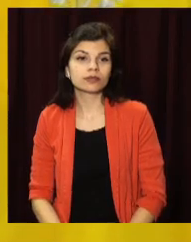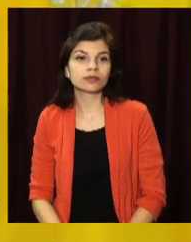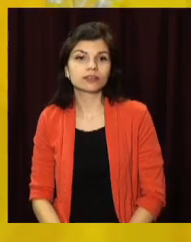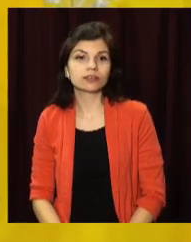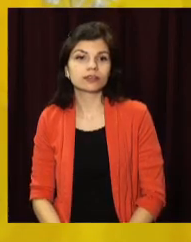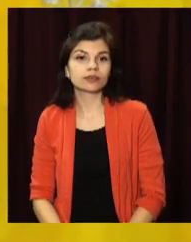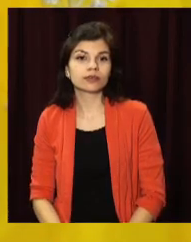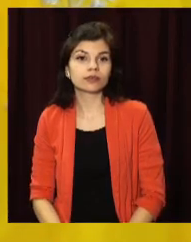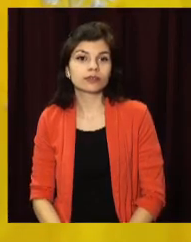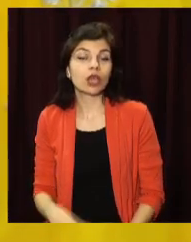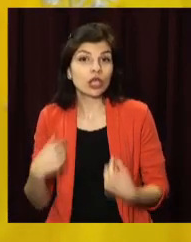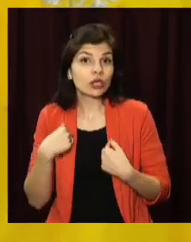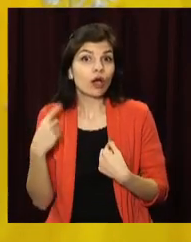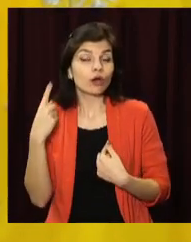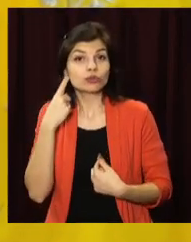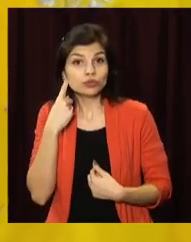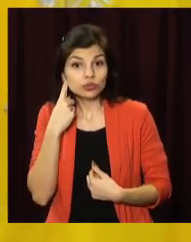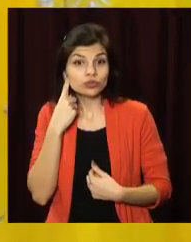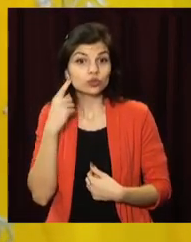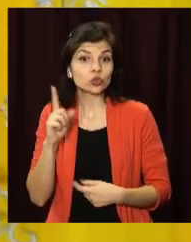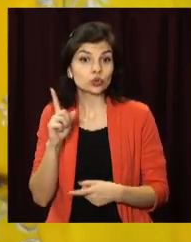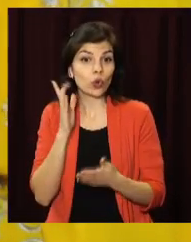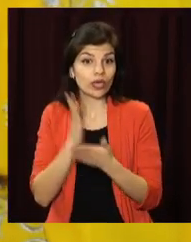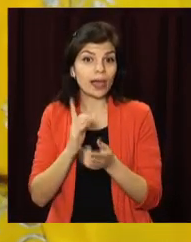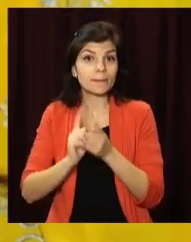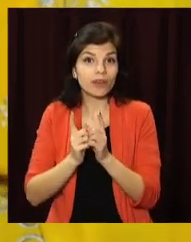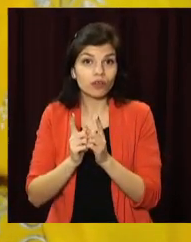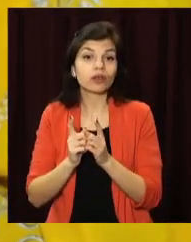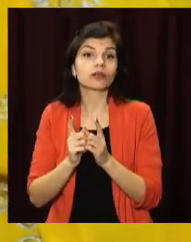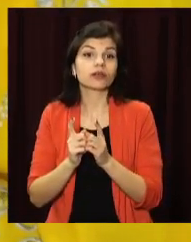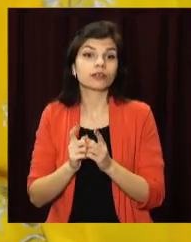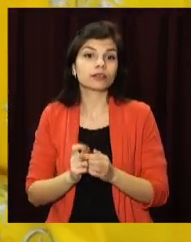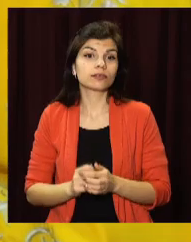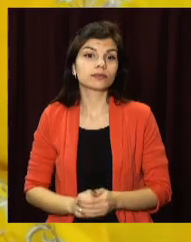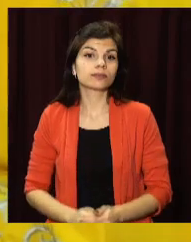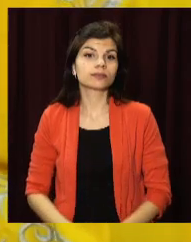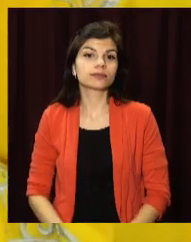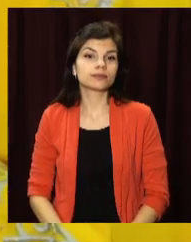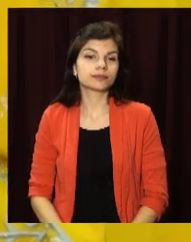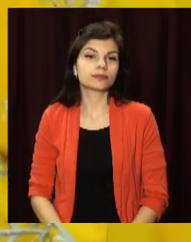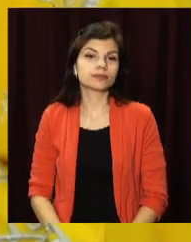Я услышала, что есть переводчик рядом. И...